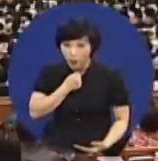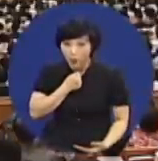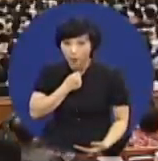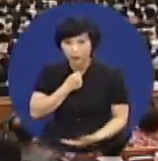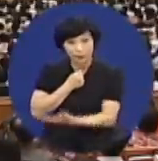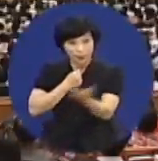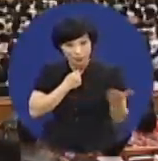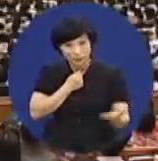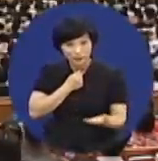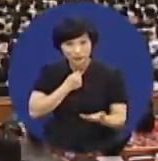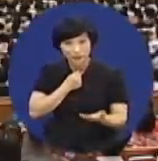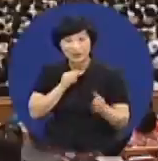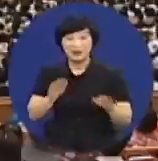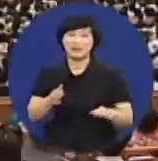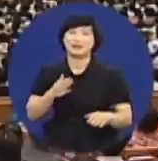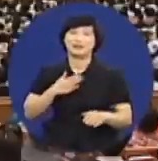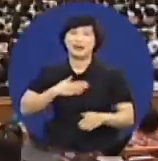かい？